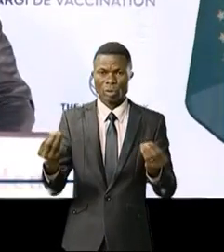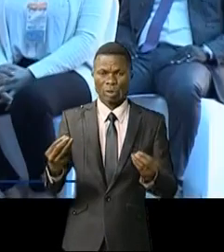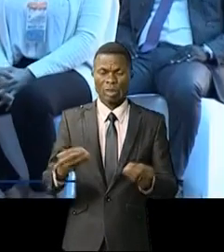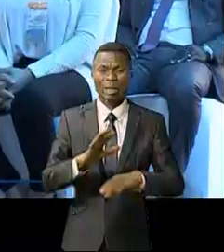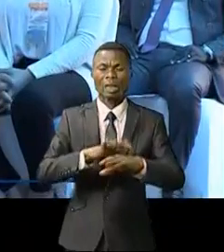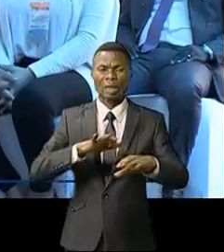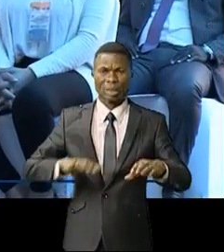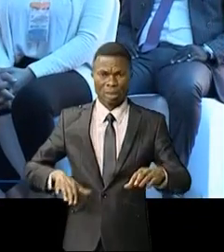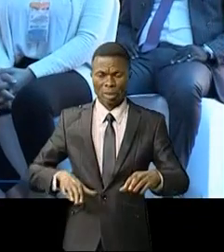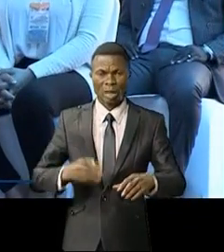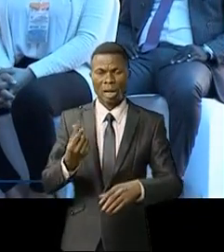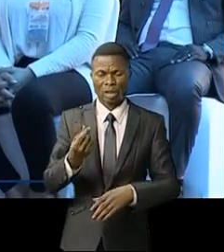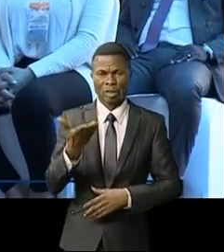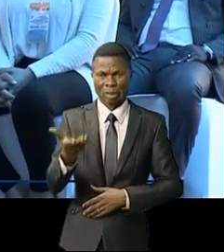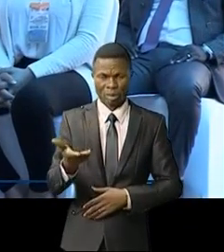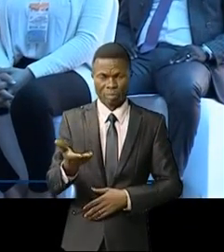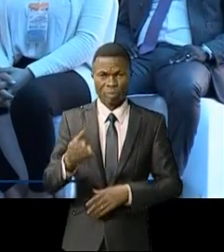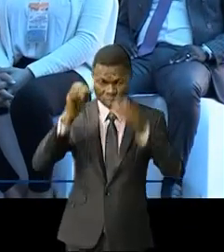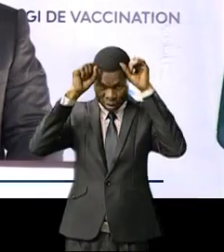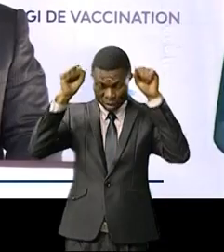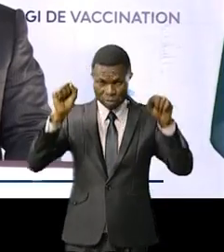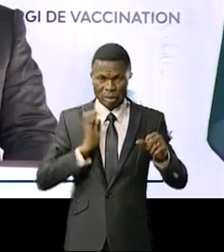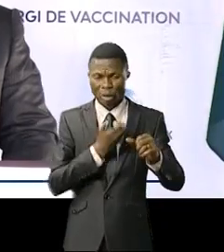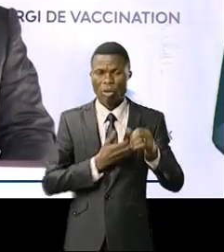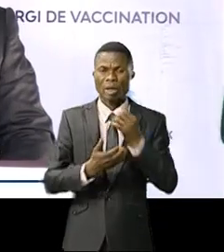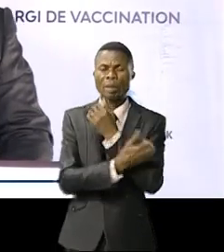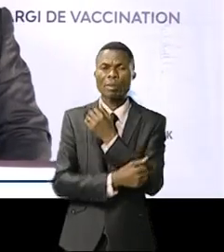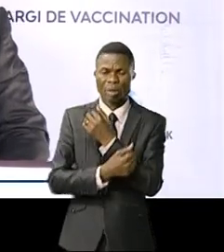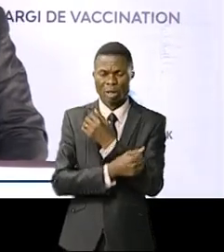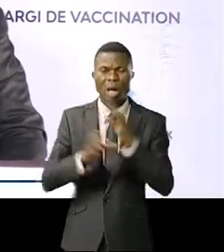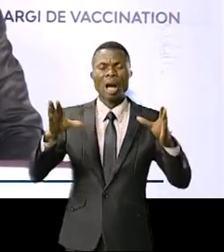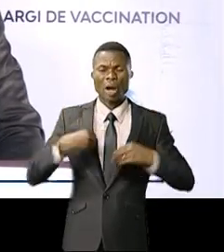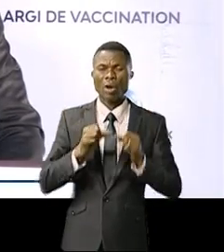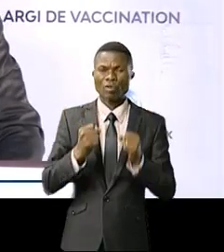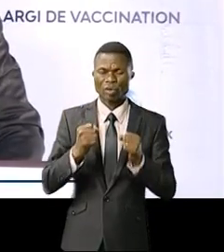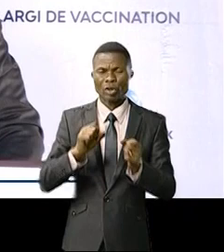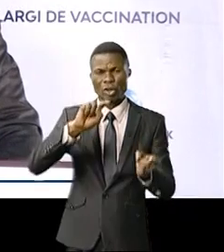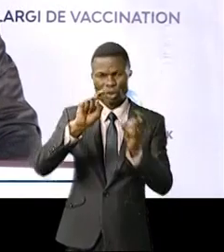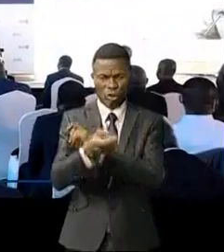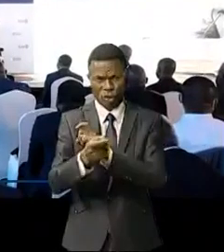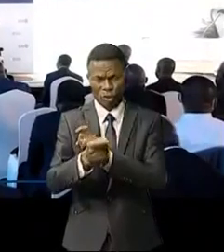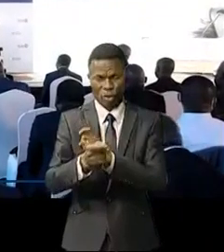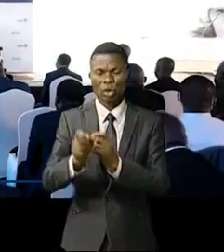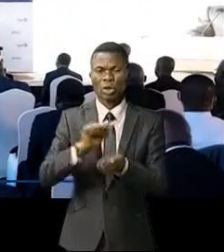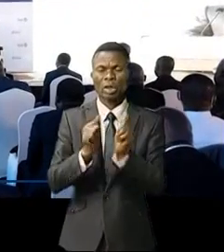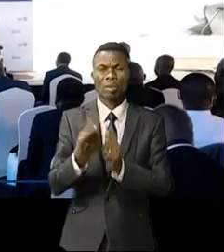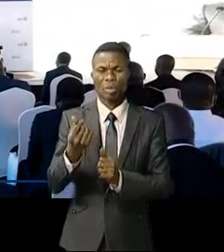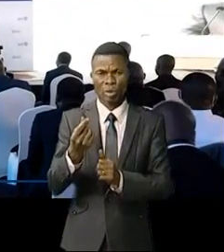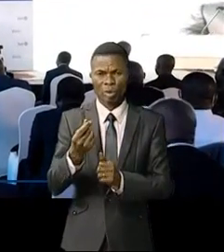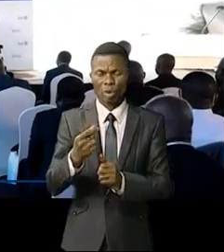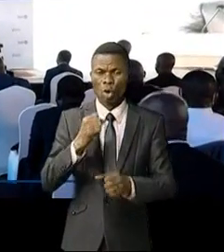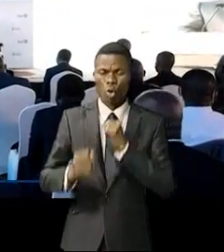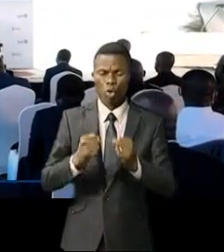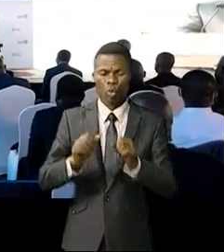retard de leur financement. Le président de la République croit fermement à un changement de paradigme grâce à un